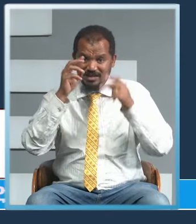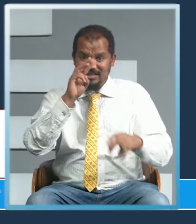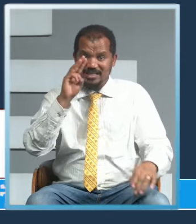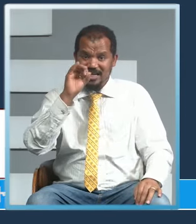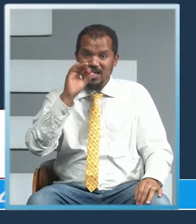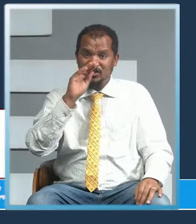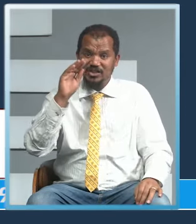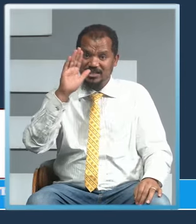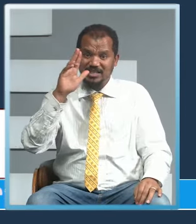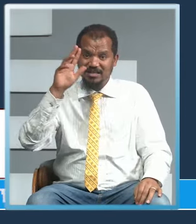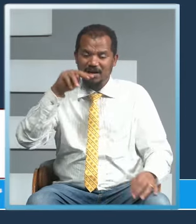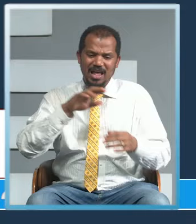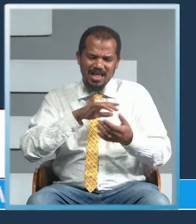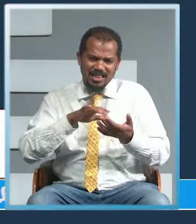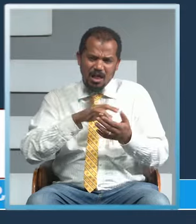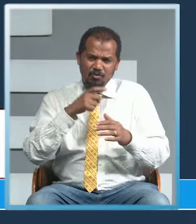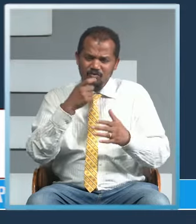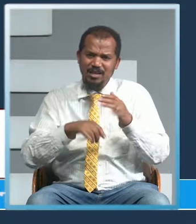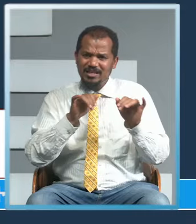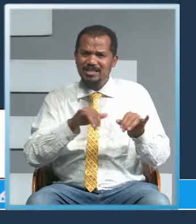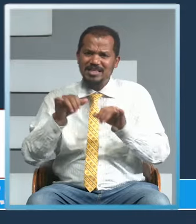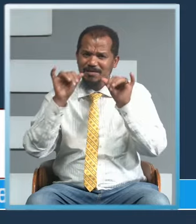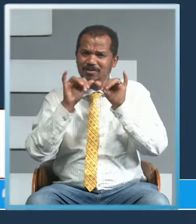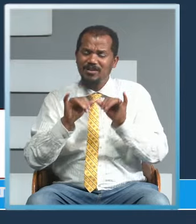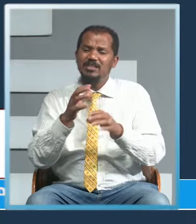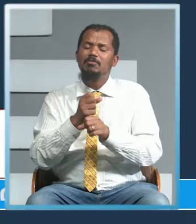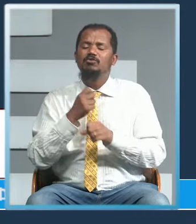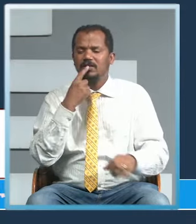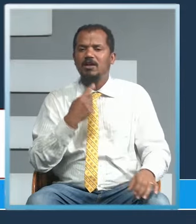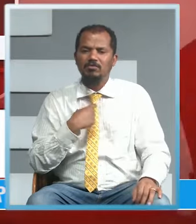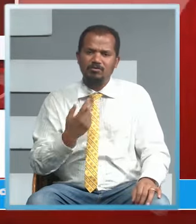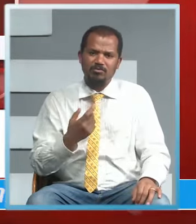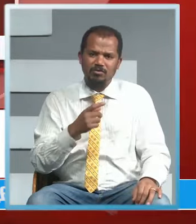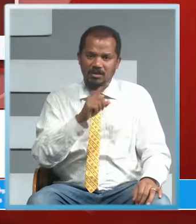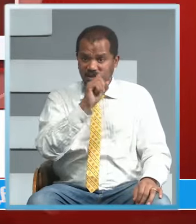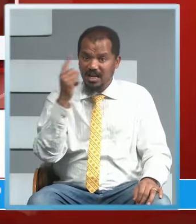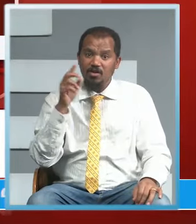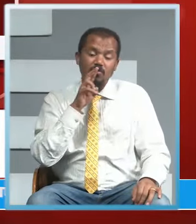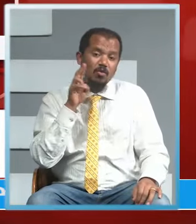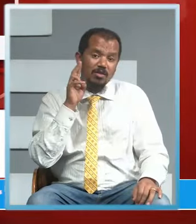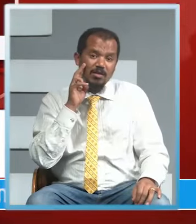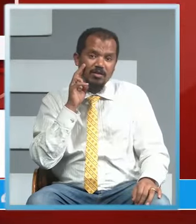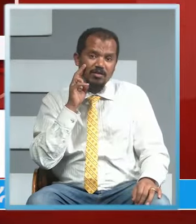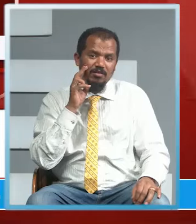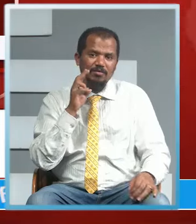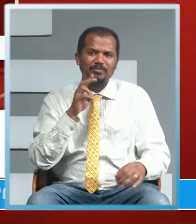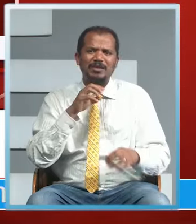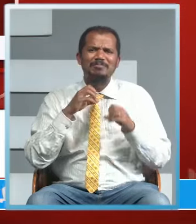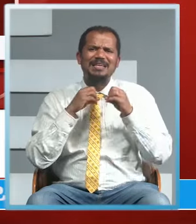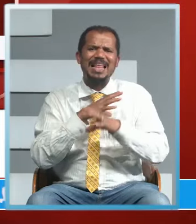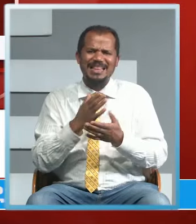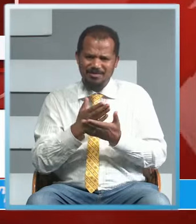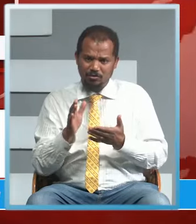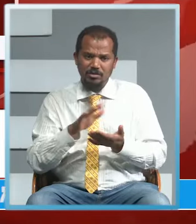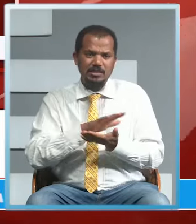ዴታው ስለሺ ግርማ የጥናቱ ውጤት እንደ መስፈርት እንደሚወሰድ ገልጸውልናል። ያንዳንዱ ሆቴል ቅዳሽ ከማስወገድ